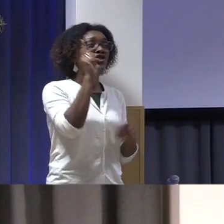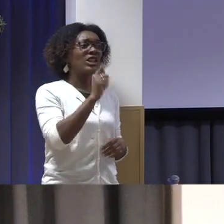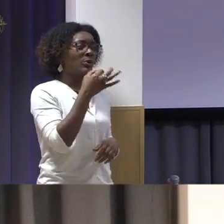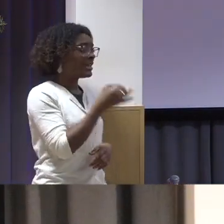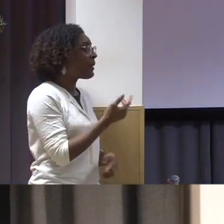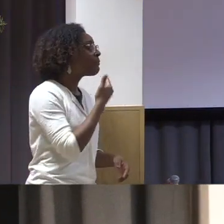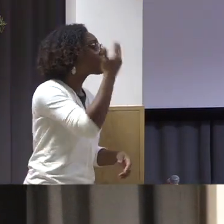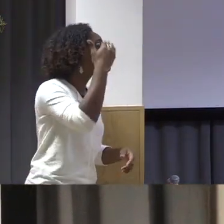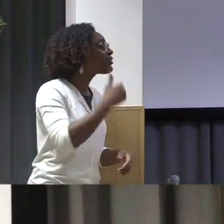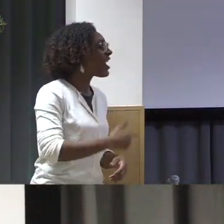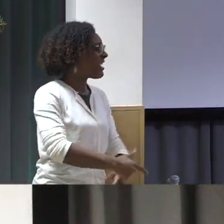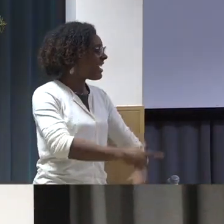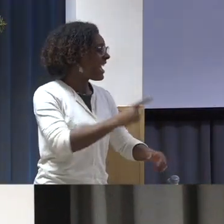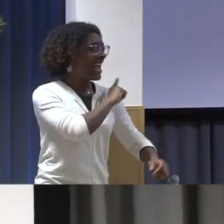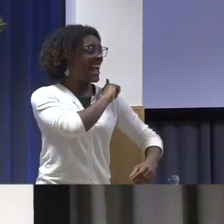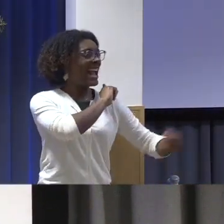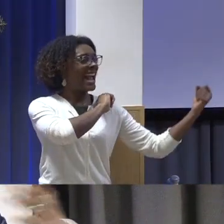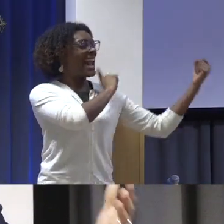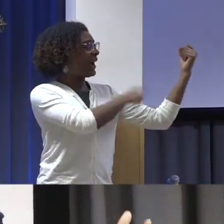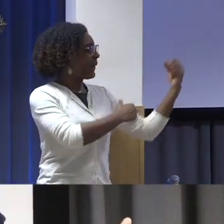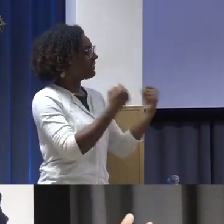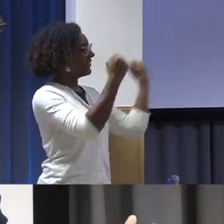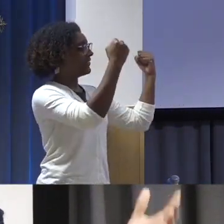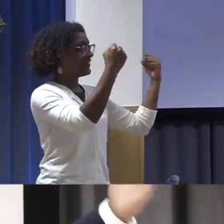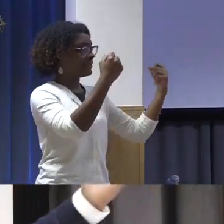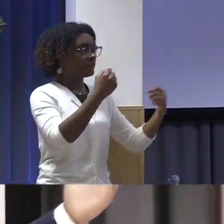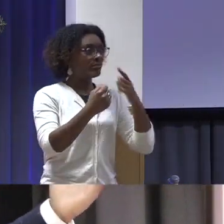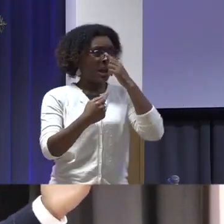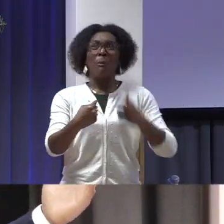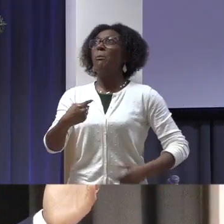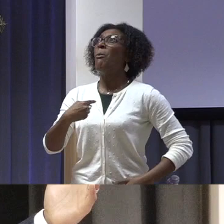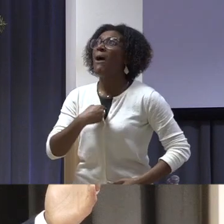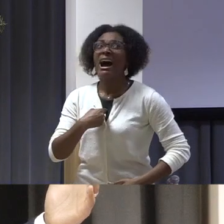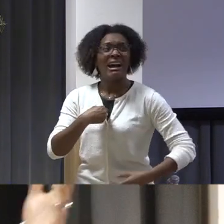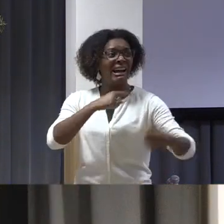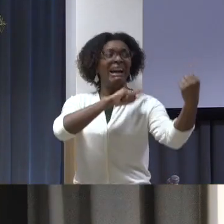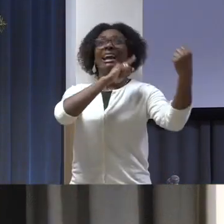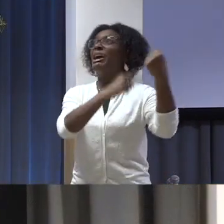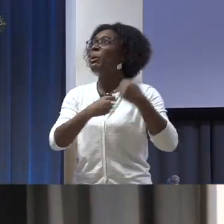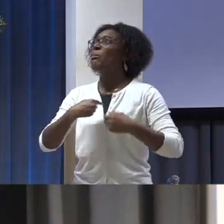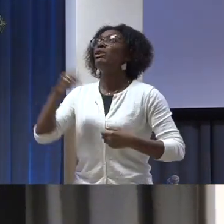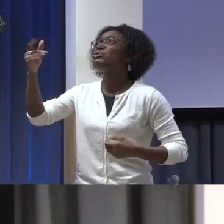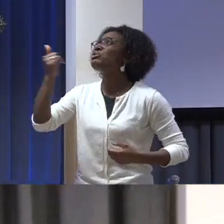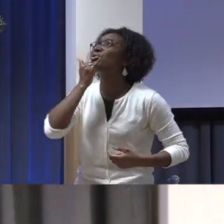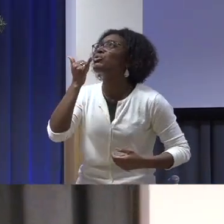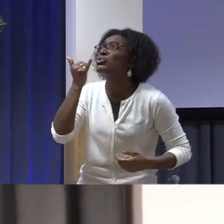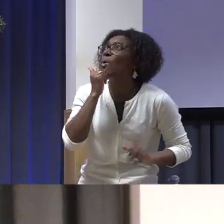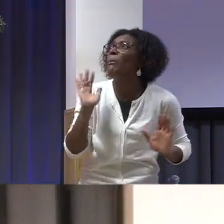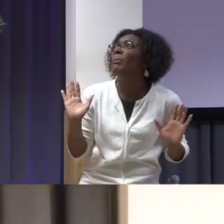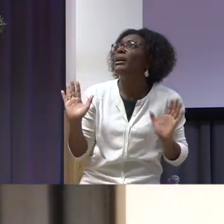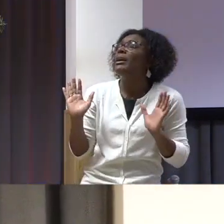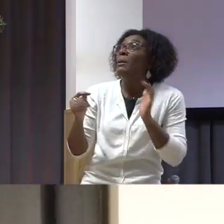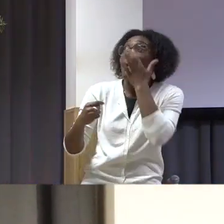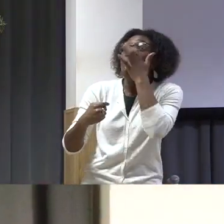mois voyant et en plus ce héros mais tu t'es trompé seigneur et il va étaler une